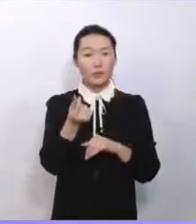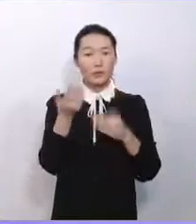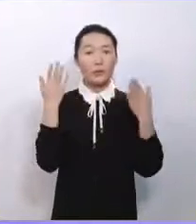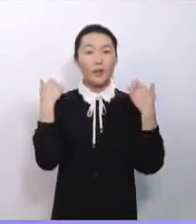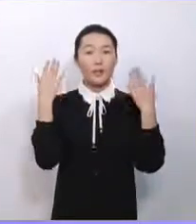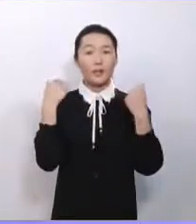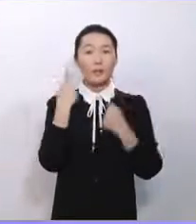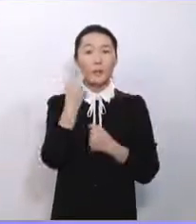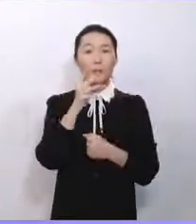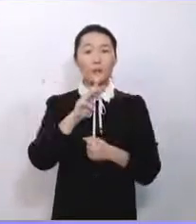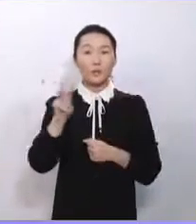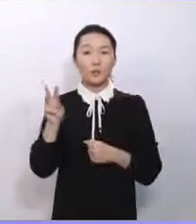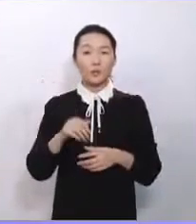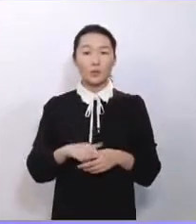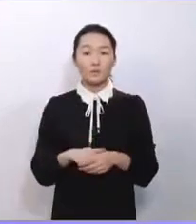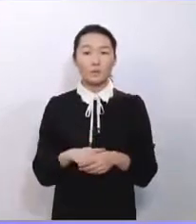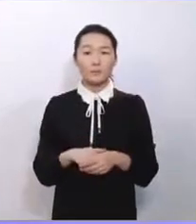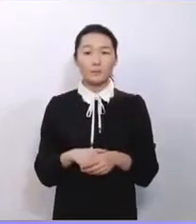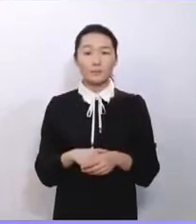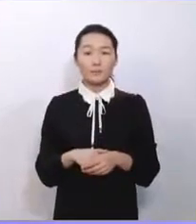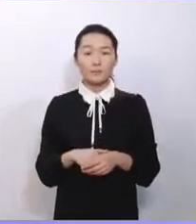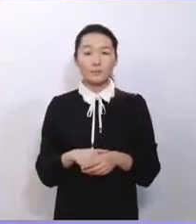Отдохнем минуточку.